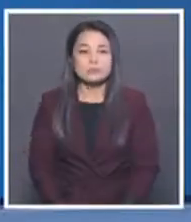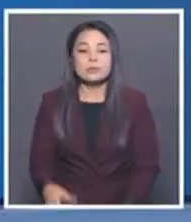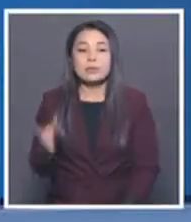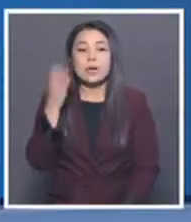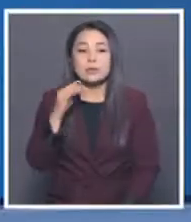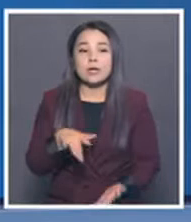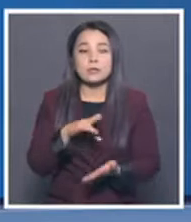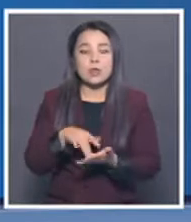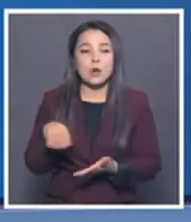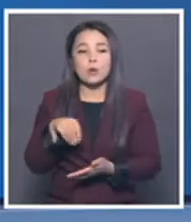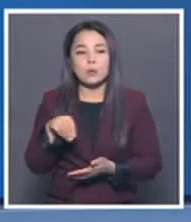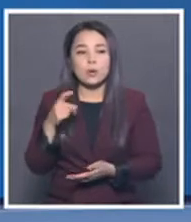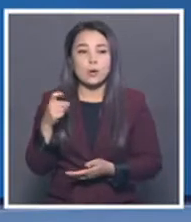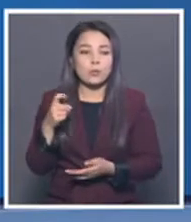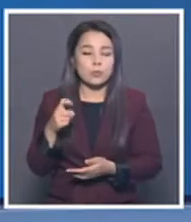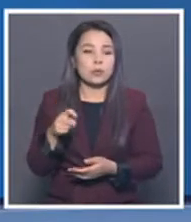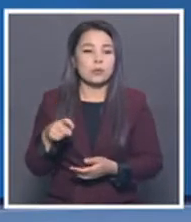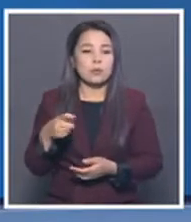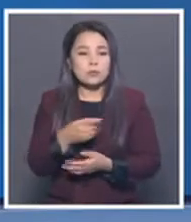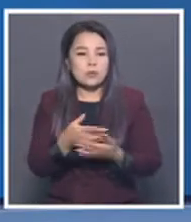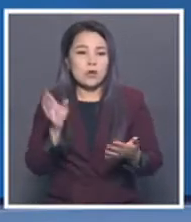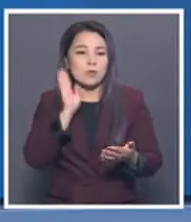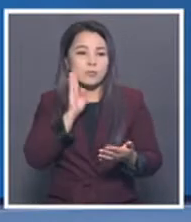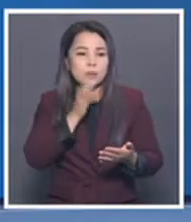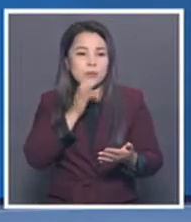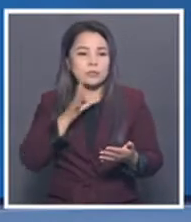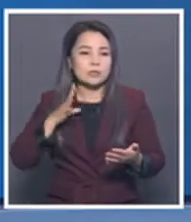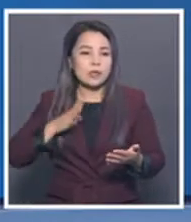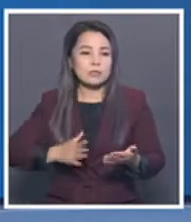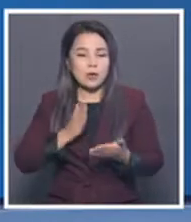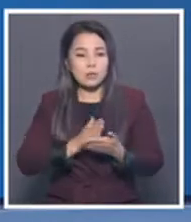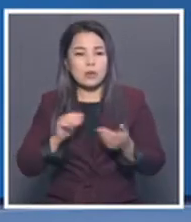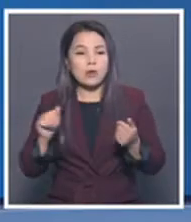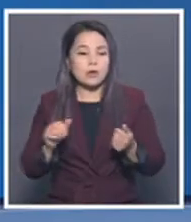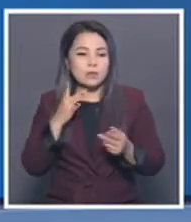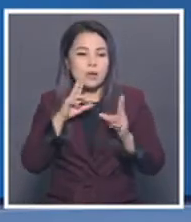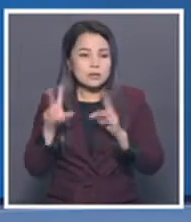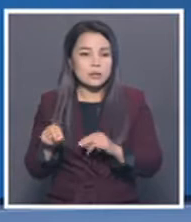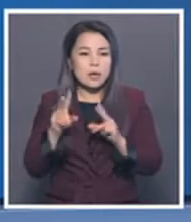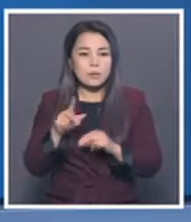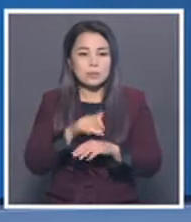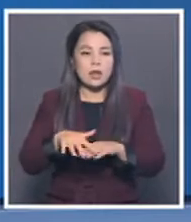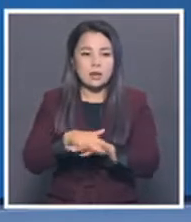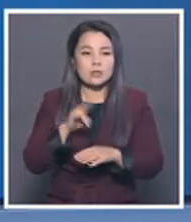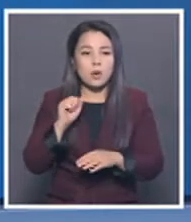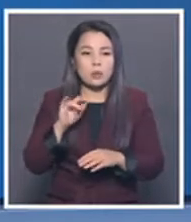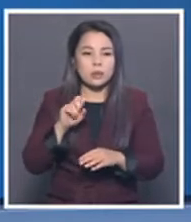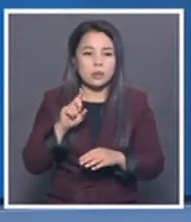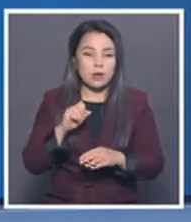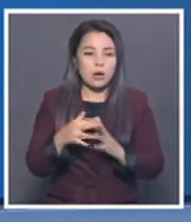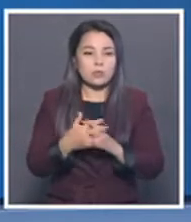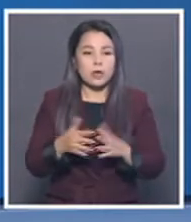Алматылықтар құм мен құрт құмырсқа араласқан суды ішуге мәжбүр. Әкімдіктің құрғақ уәдесінен әбден мез болған Наурызбай ауданының